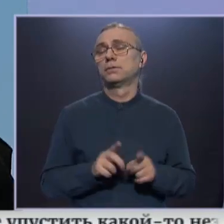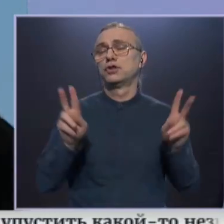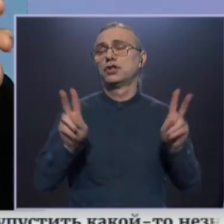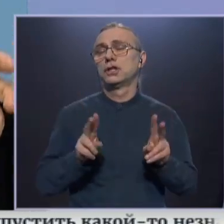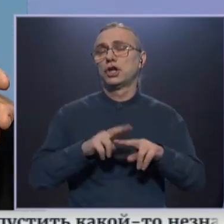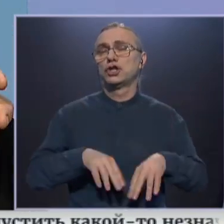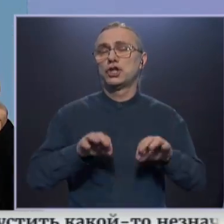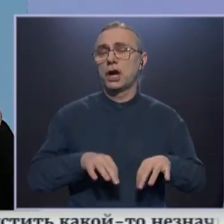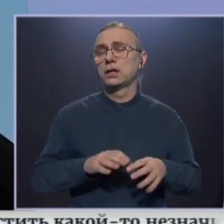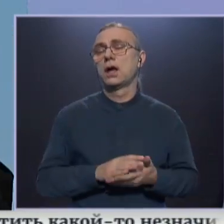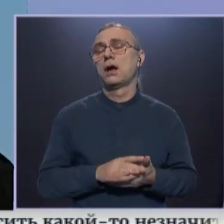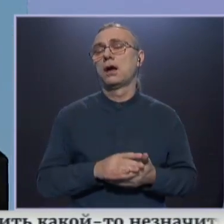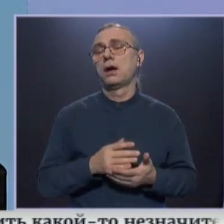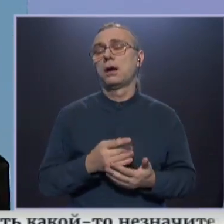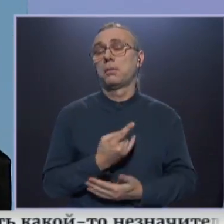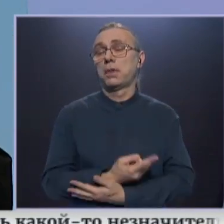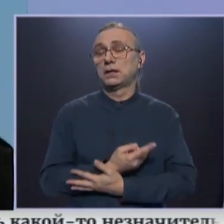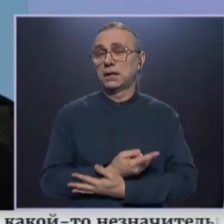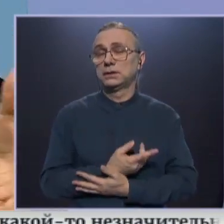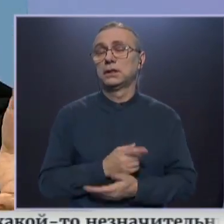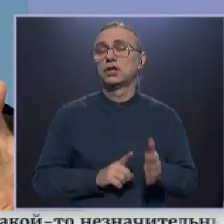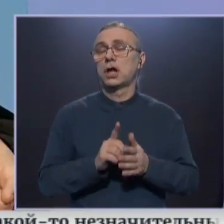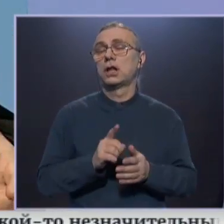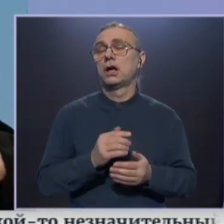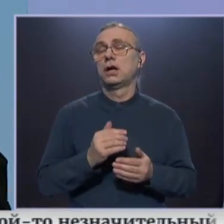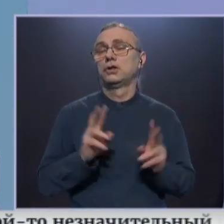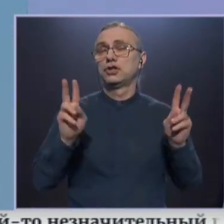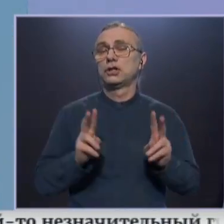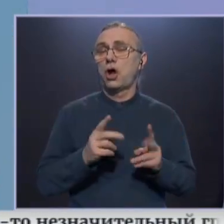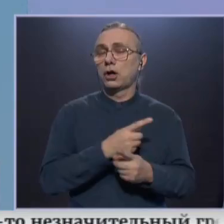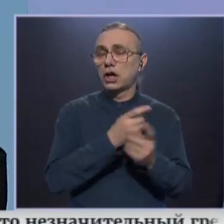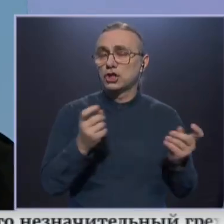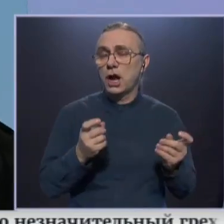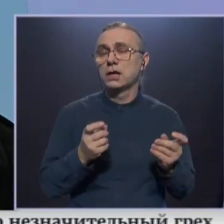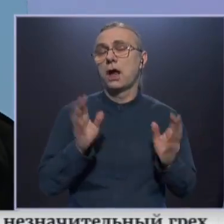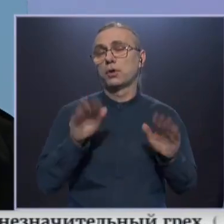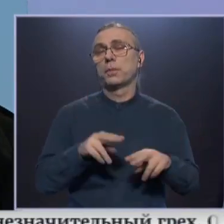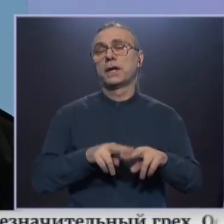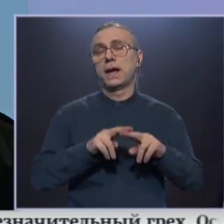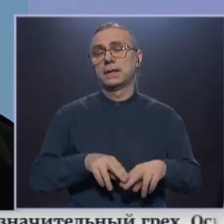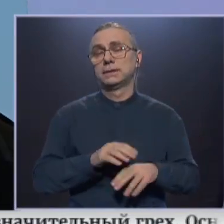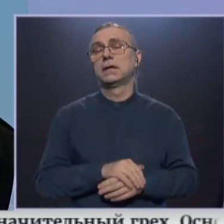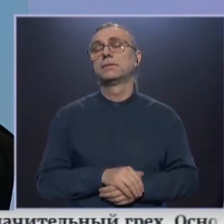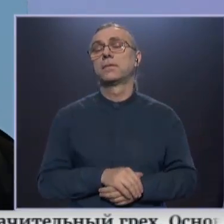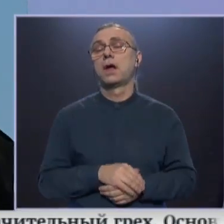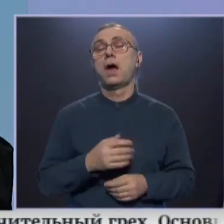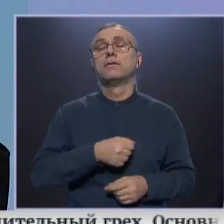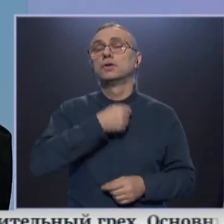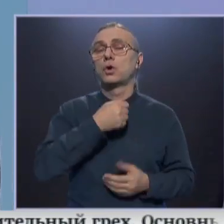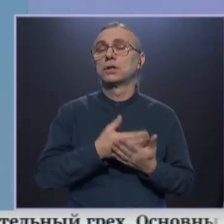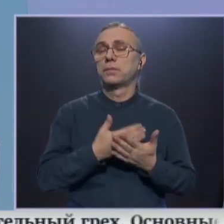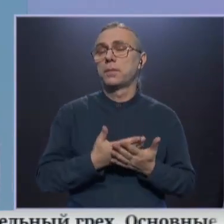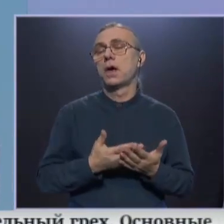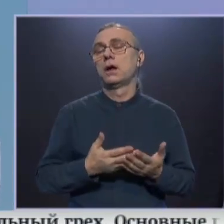младенцев. Сначала чин оглашения, а потом сразу крестят. А взрослых в древности, естественно, оглашали, потом люди готовились долго, читали Евангелие,